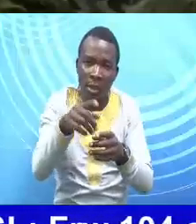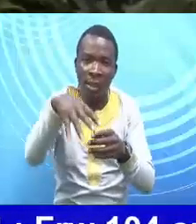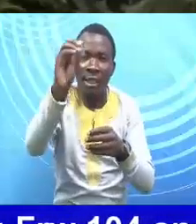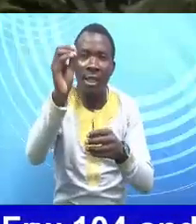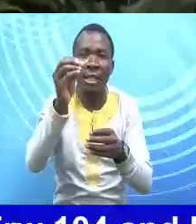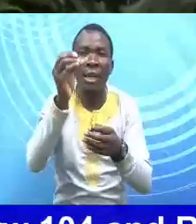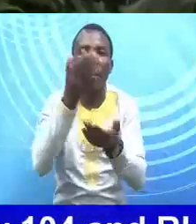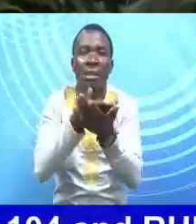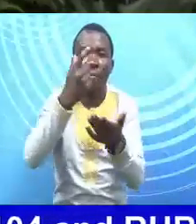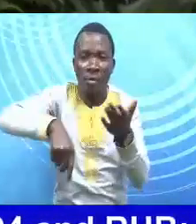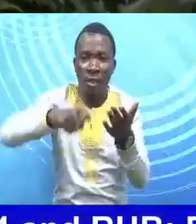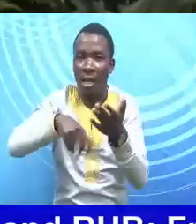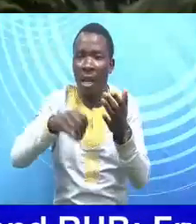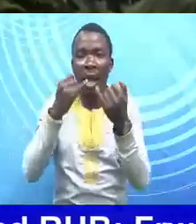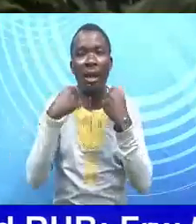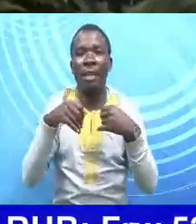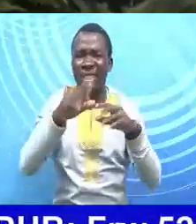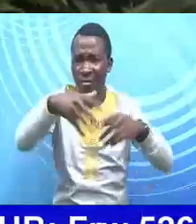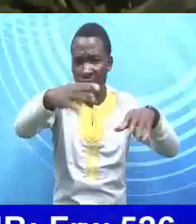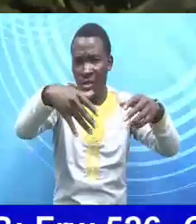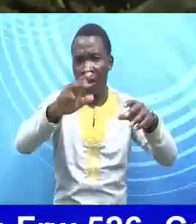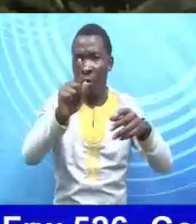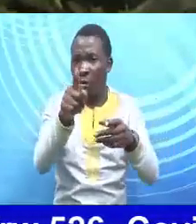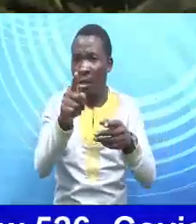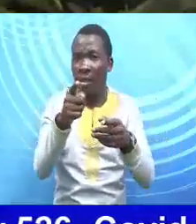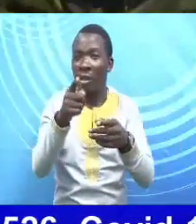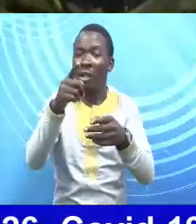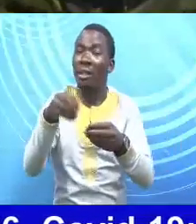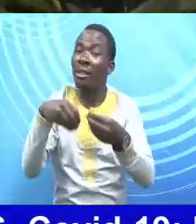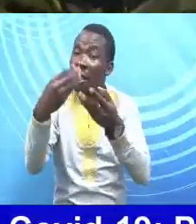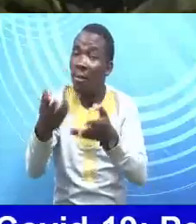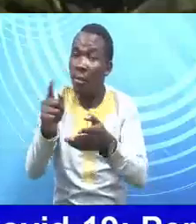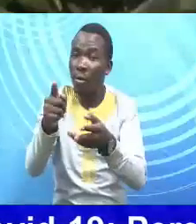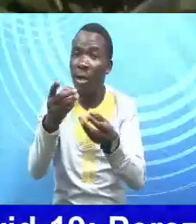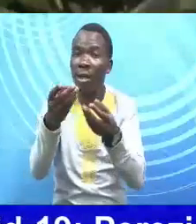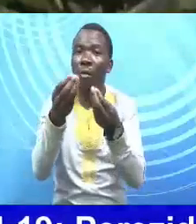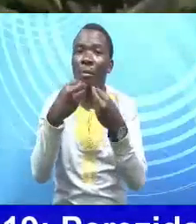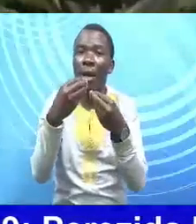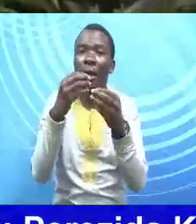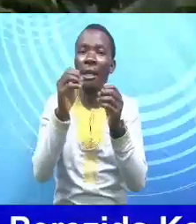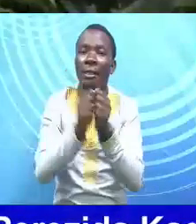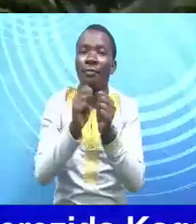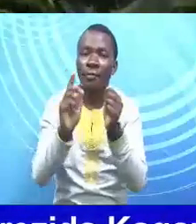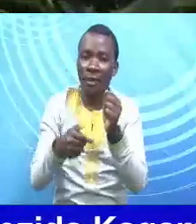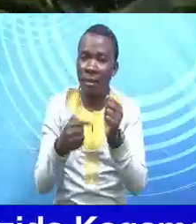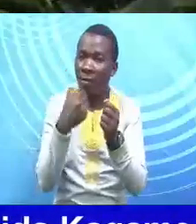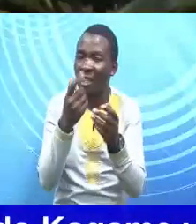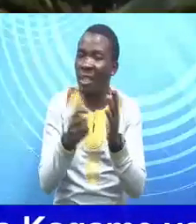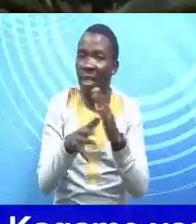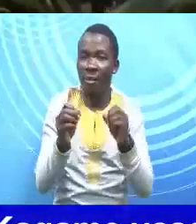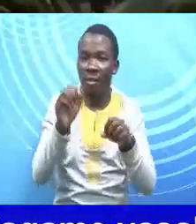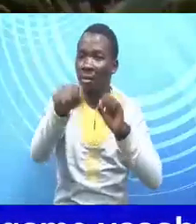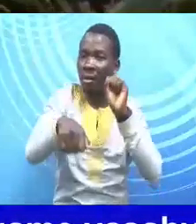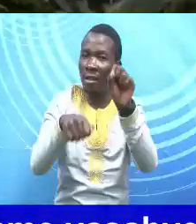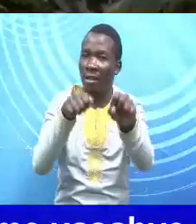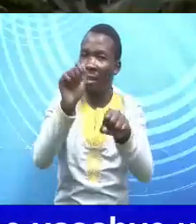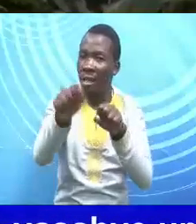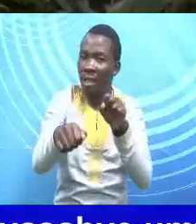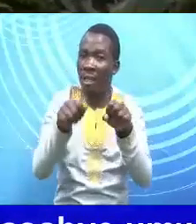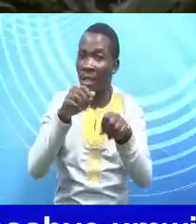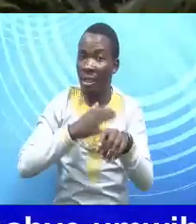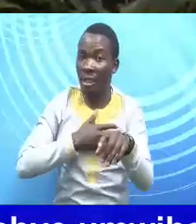icumi ubwo niko kuza nyiri igare nawe tugarukanye bari bafashe ubwo ati se ko nta kibazo mfite igare kare wabana nawe ati se umuyobozi w'umudugudu